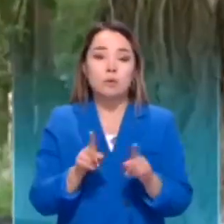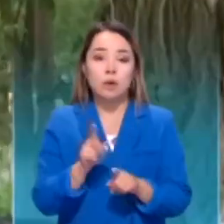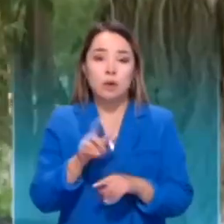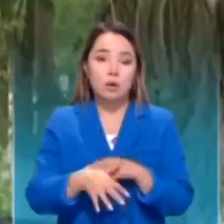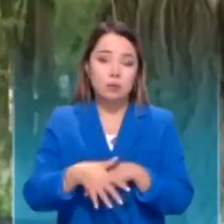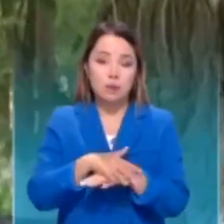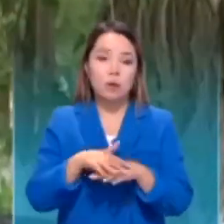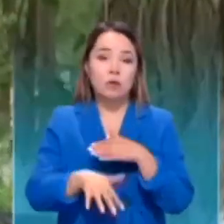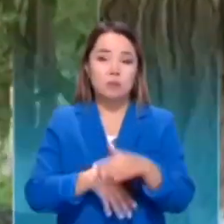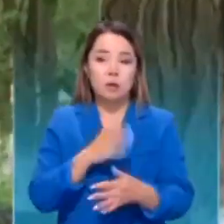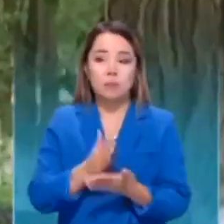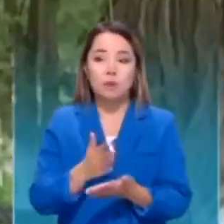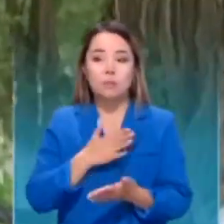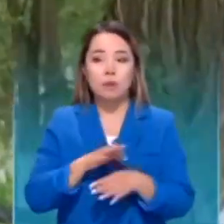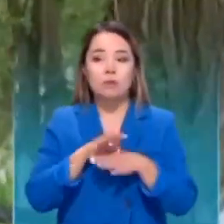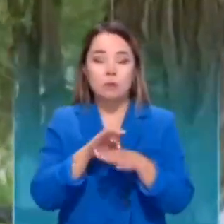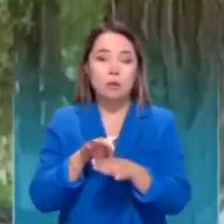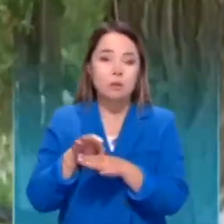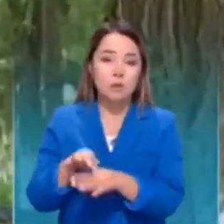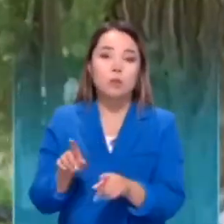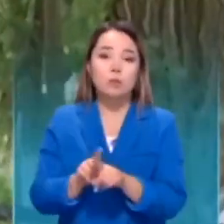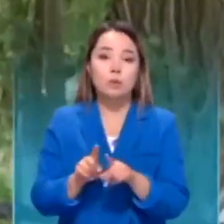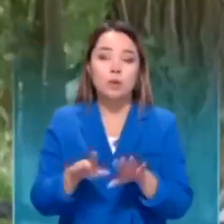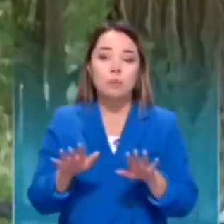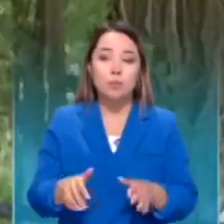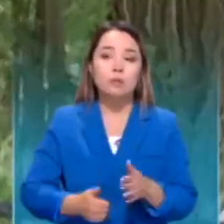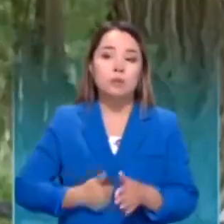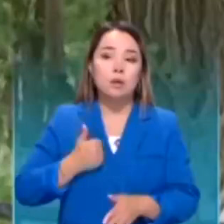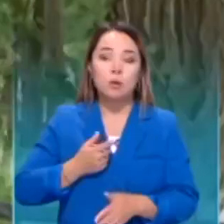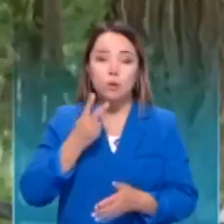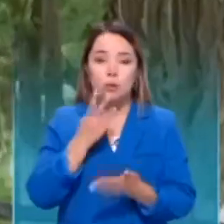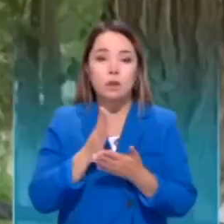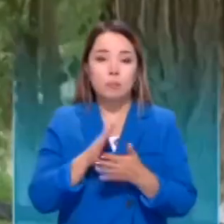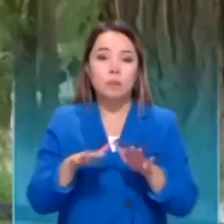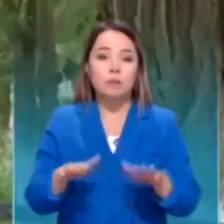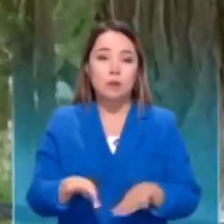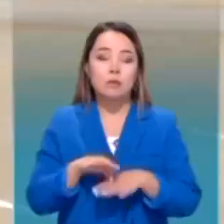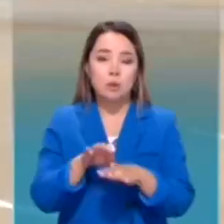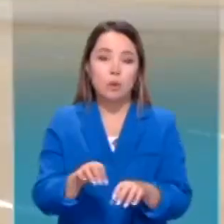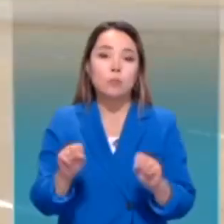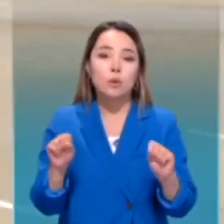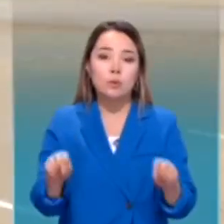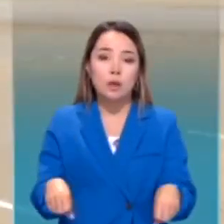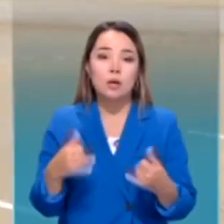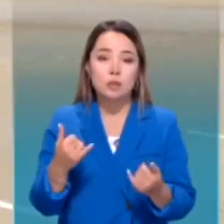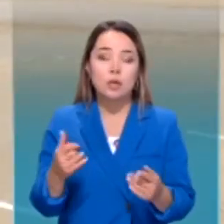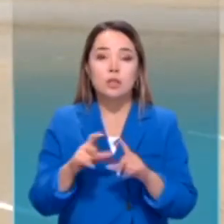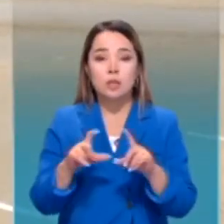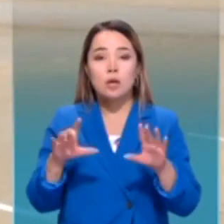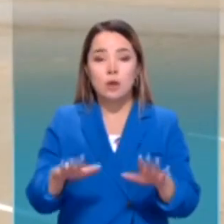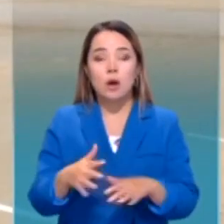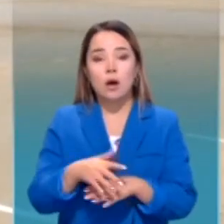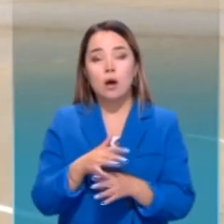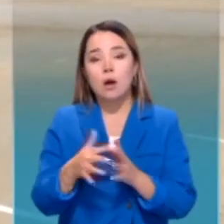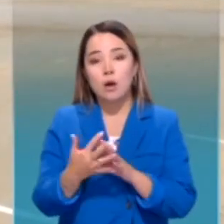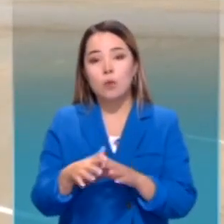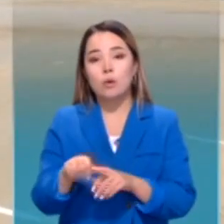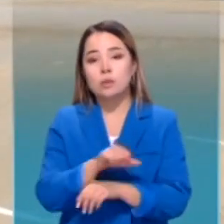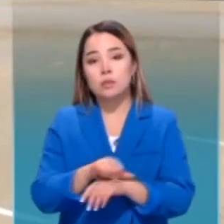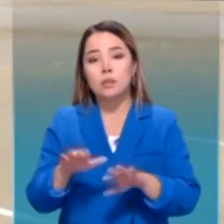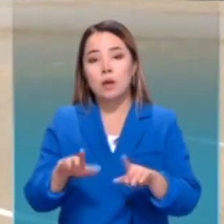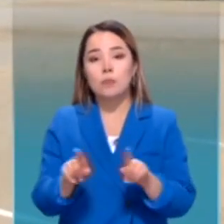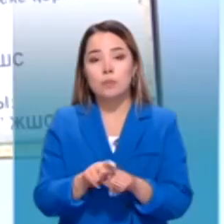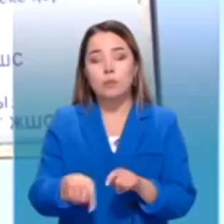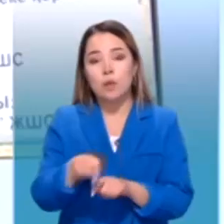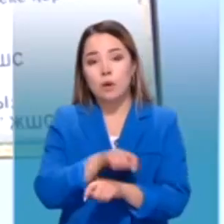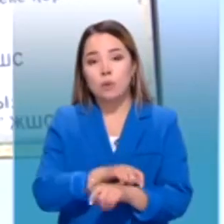кісілер келеді. Ол кісілерді мен апаратын жерлерім, оны да мақтан тұтып мен сол жерге апара аламын. Кешен ауыл сыртында аумағы 6 гектар